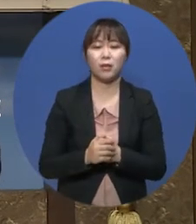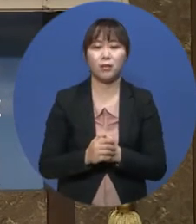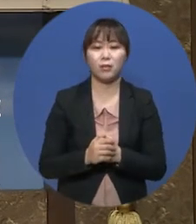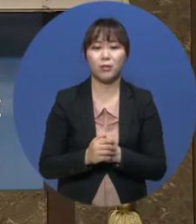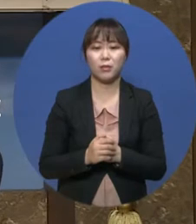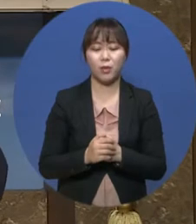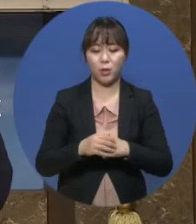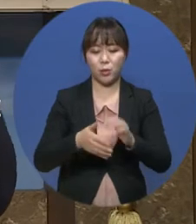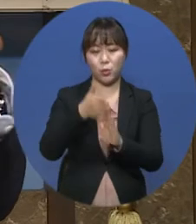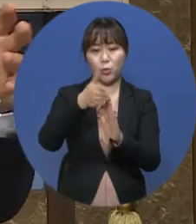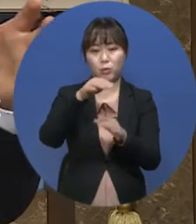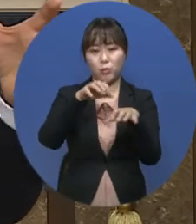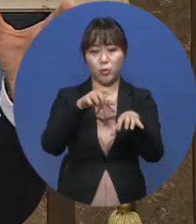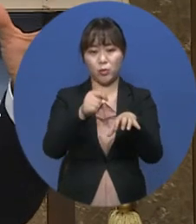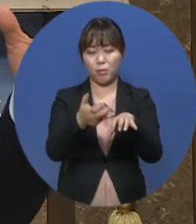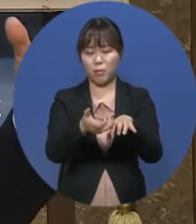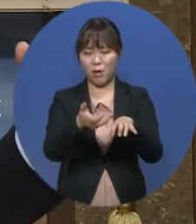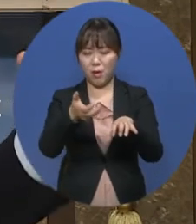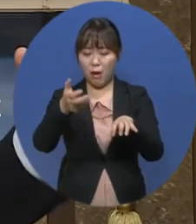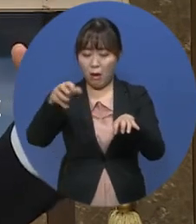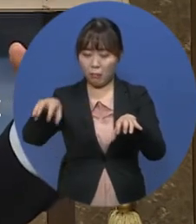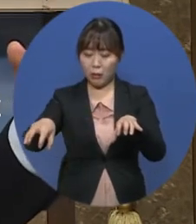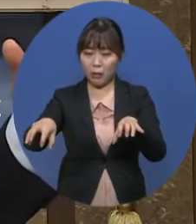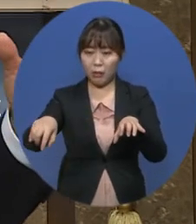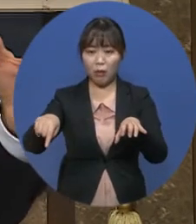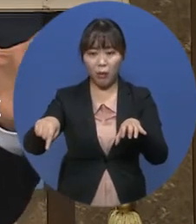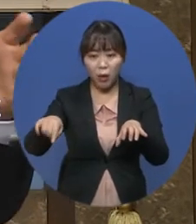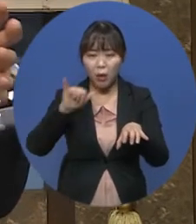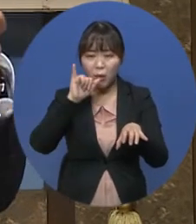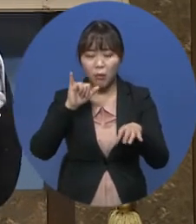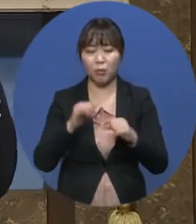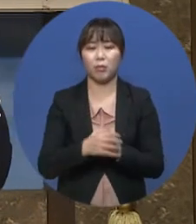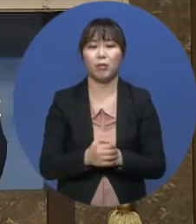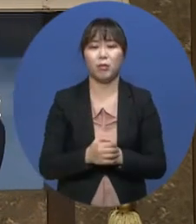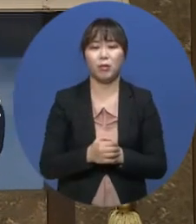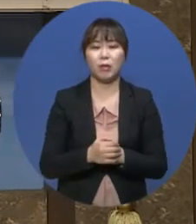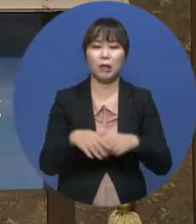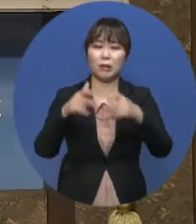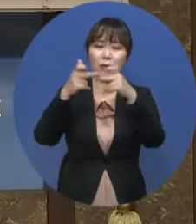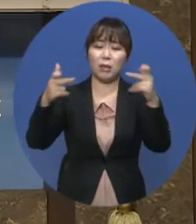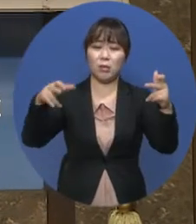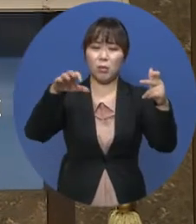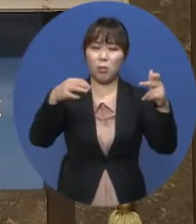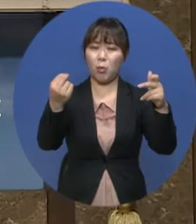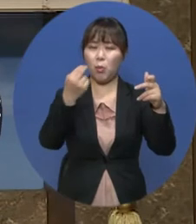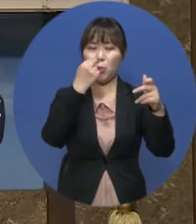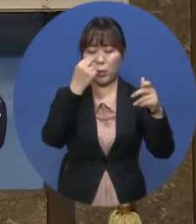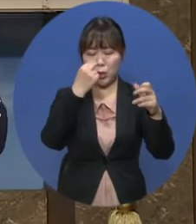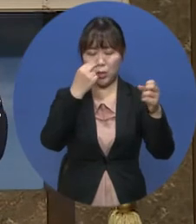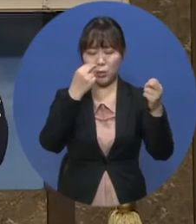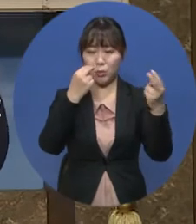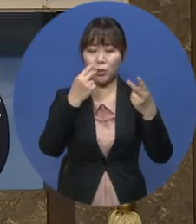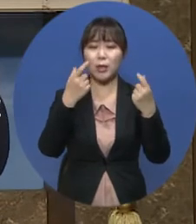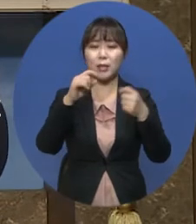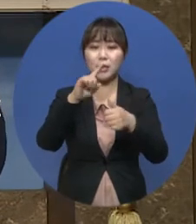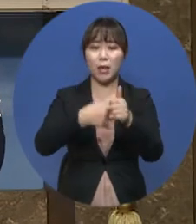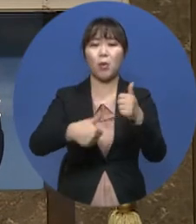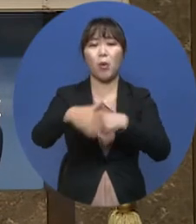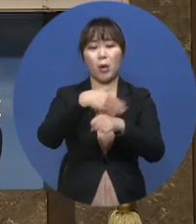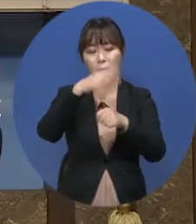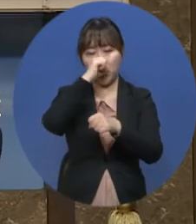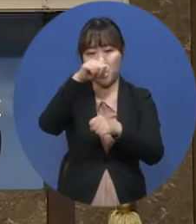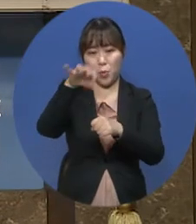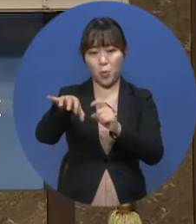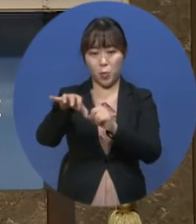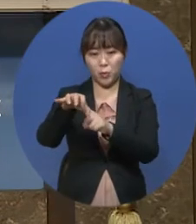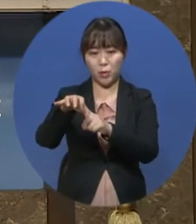도심지에서 부터 많이 이렇게 떨어져 있고 또 산속에 이제 공기나 이런 자연 환경이 좋은